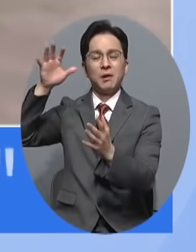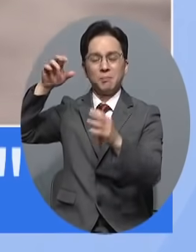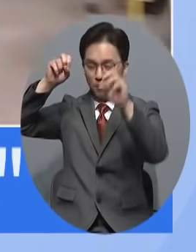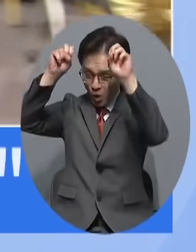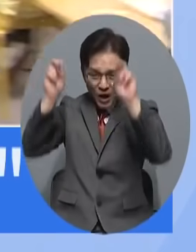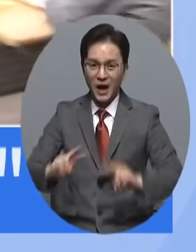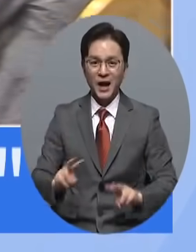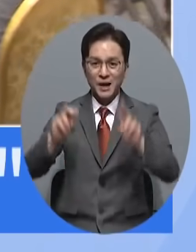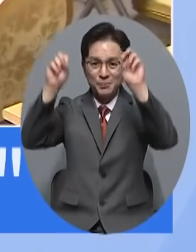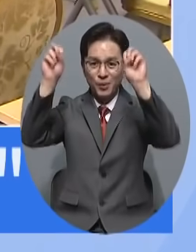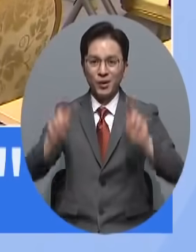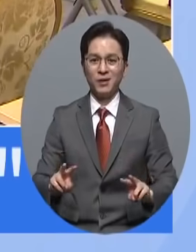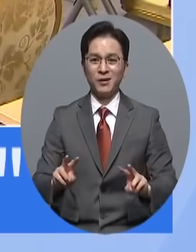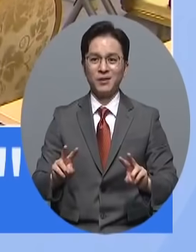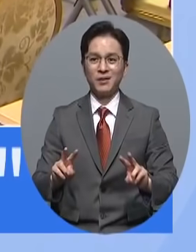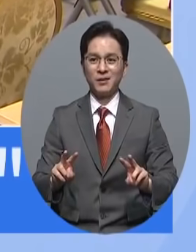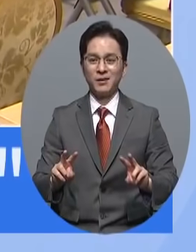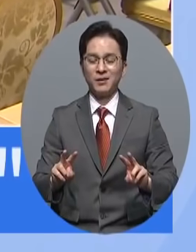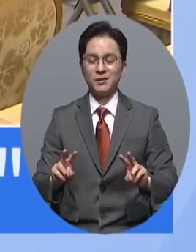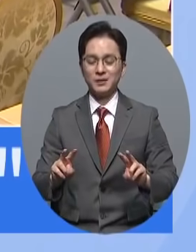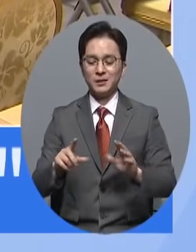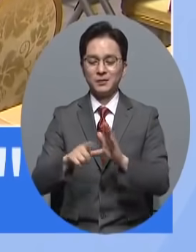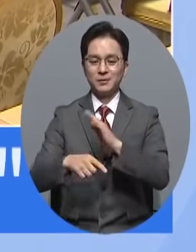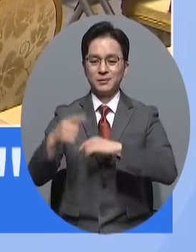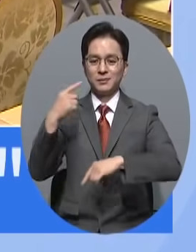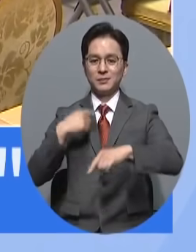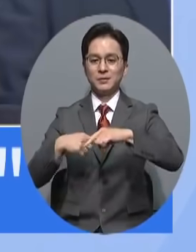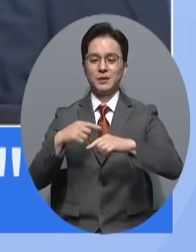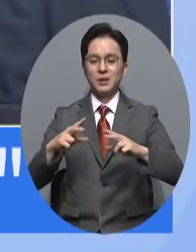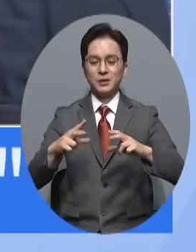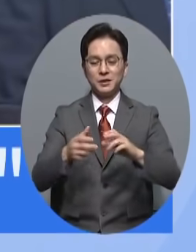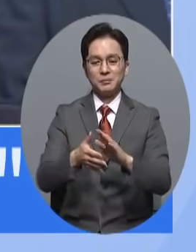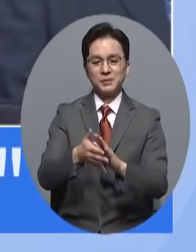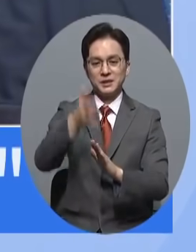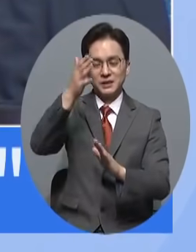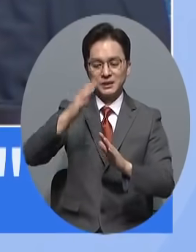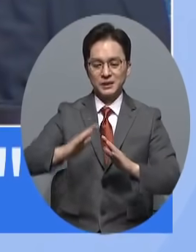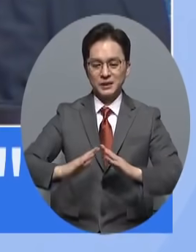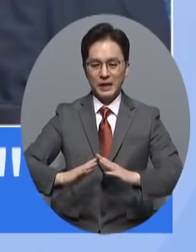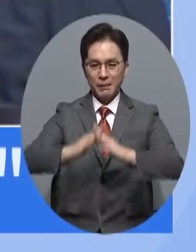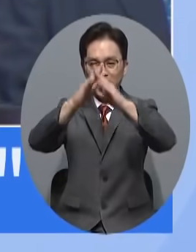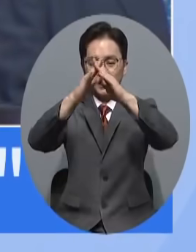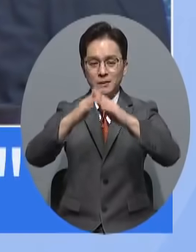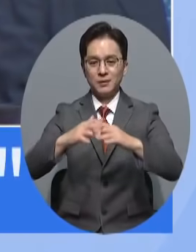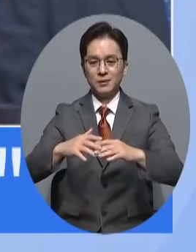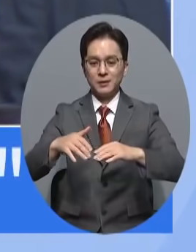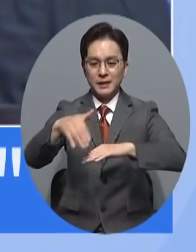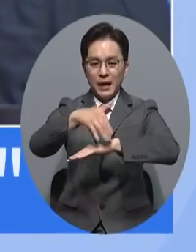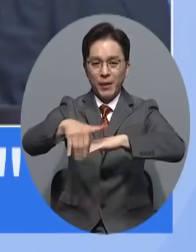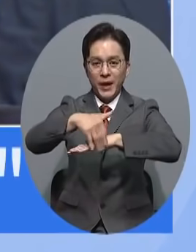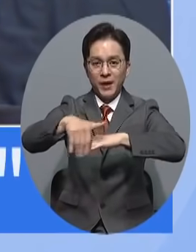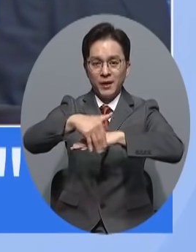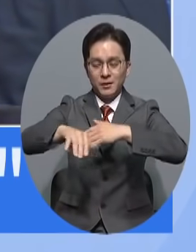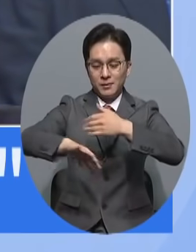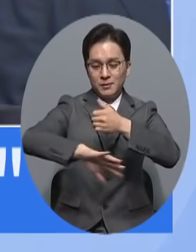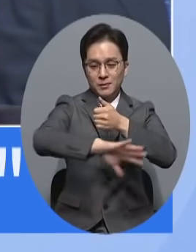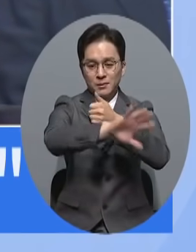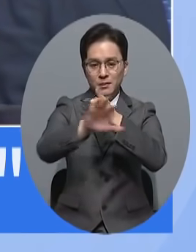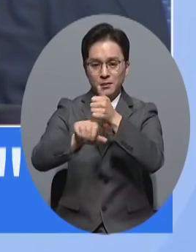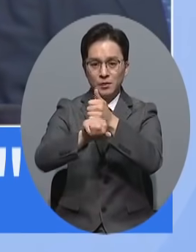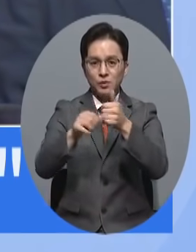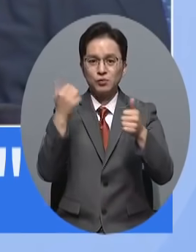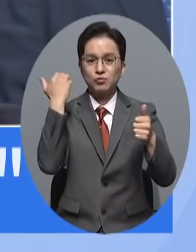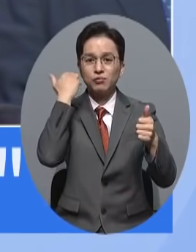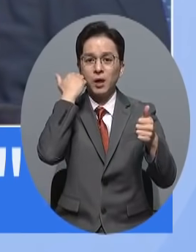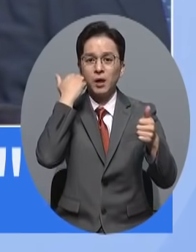구체적이고 디테일하게 이 부분에 대해서 내가 이렇게 설득했고 내가 이렇게 지시했다고 얘기를 해야 되는데 설계 내가 했고 그쪽은